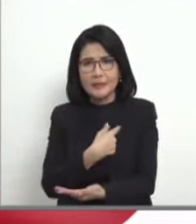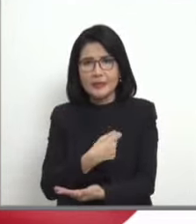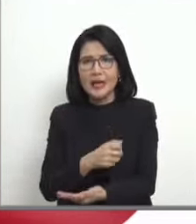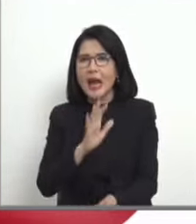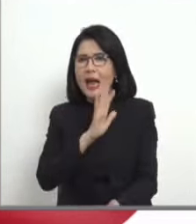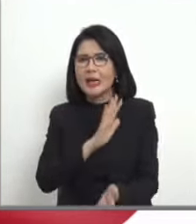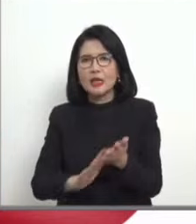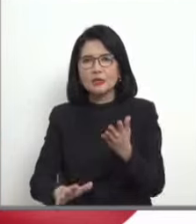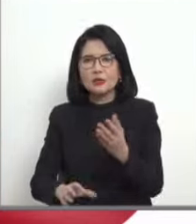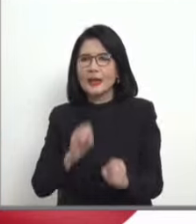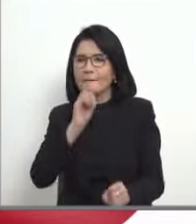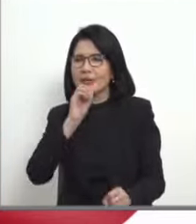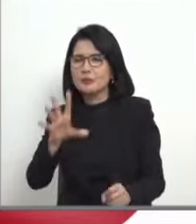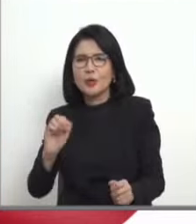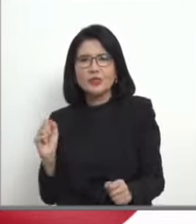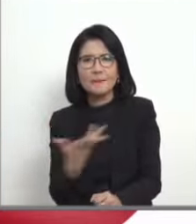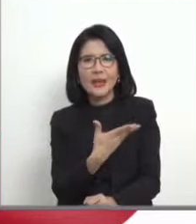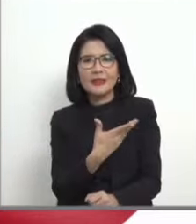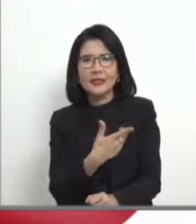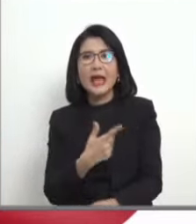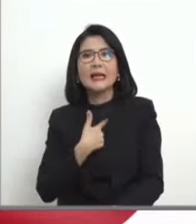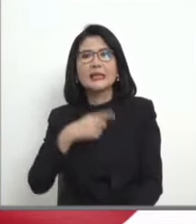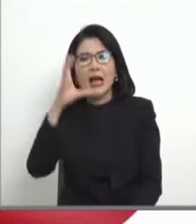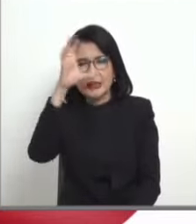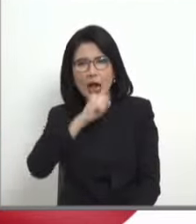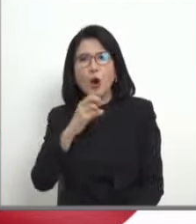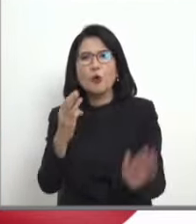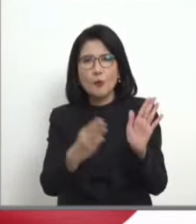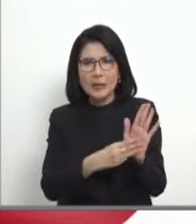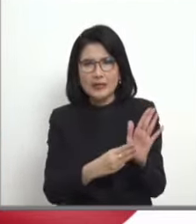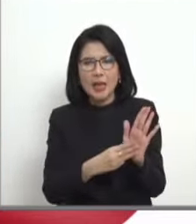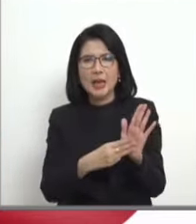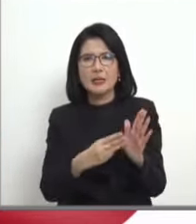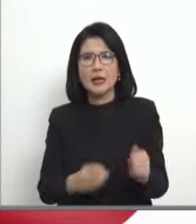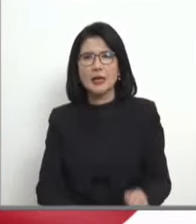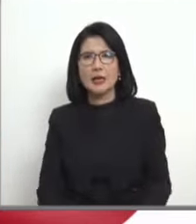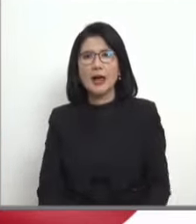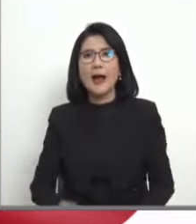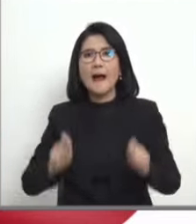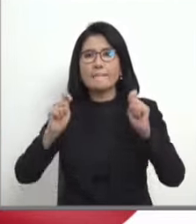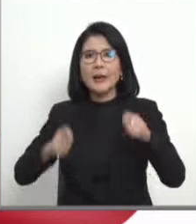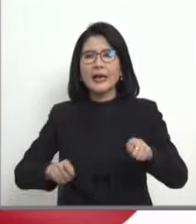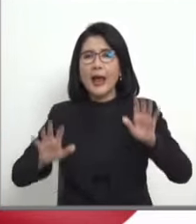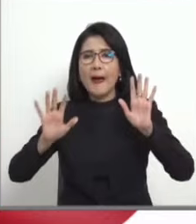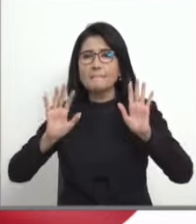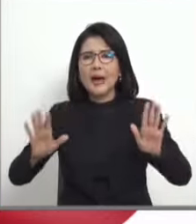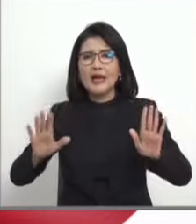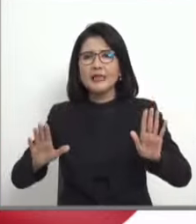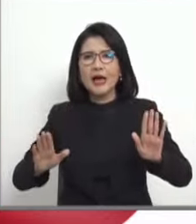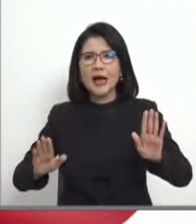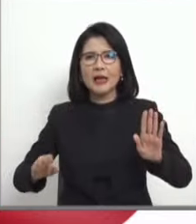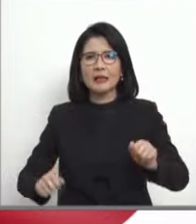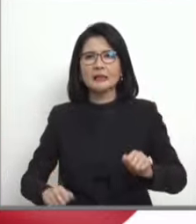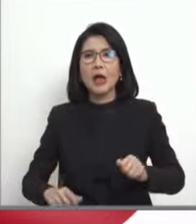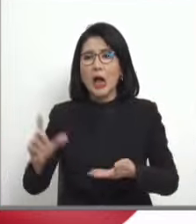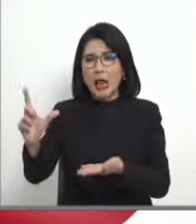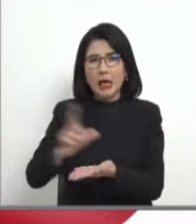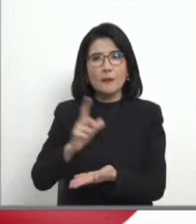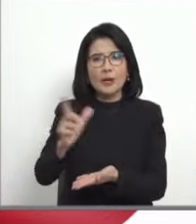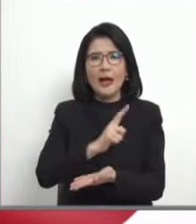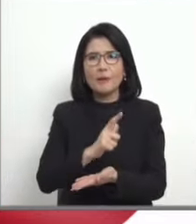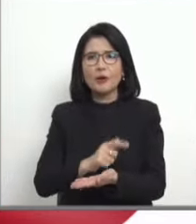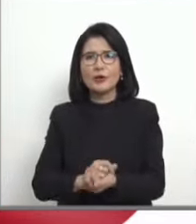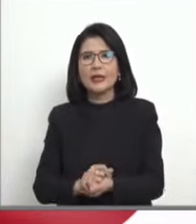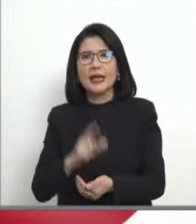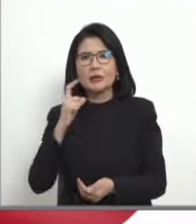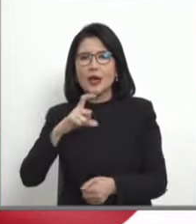merespon dengan sangat cepat karena kita tahu persoalan yang mereka hadapi menggunakan banyak pintu-pintu untuk melaporkan ini adalah bagian